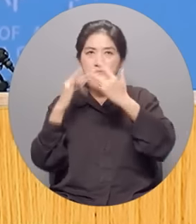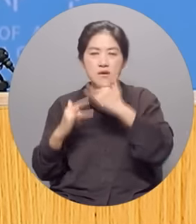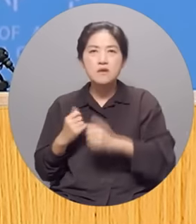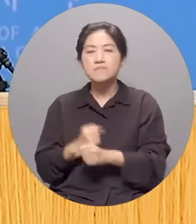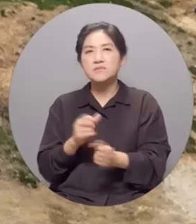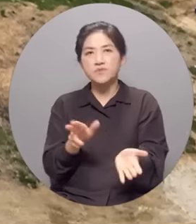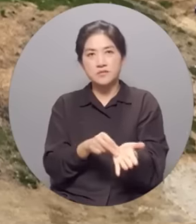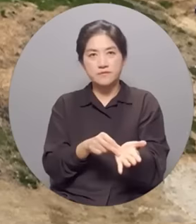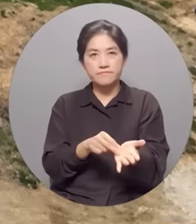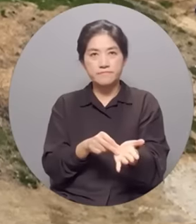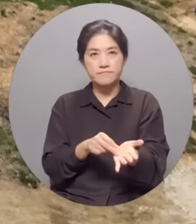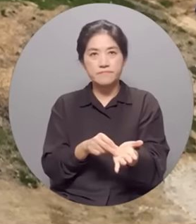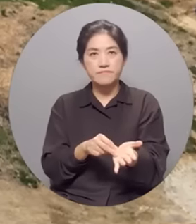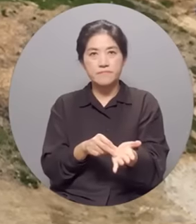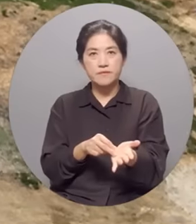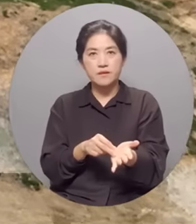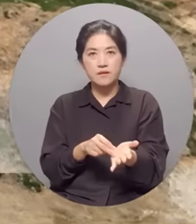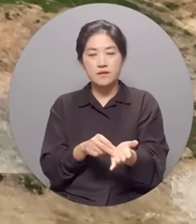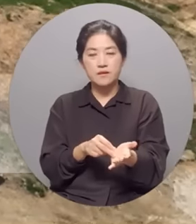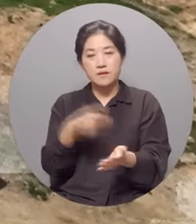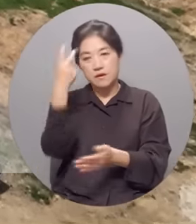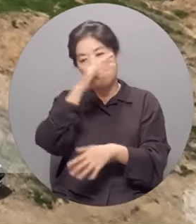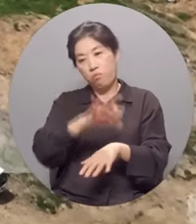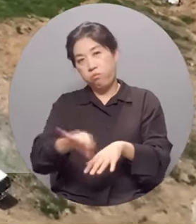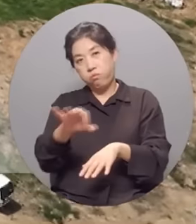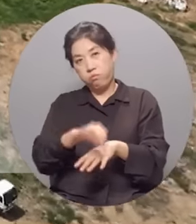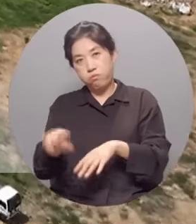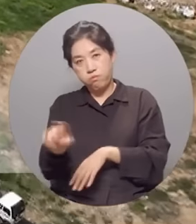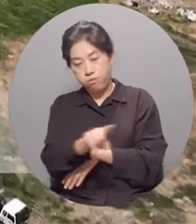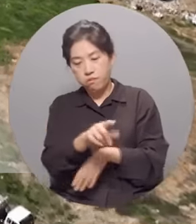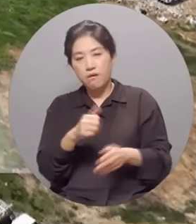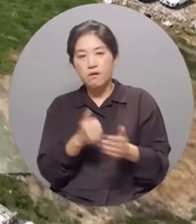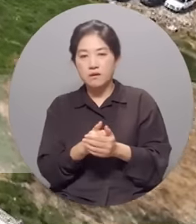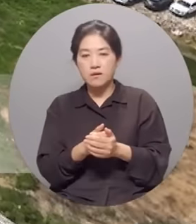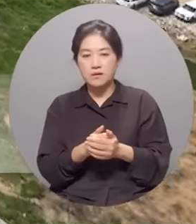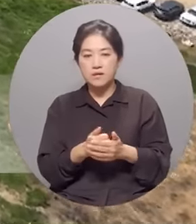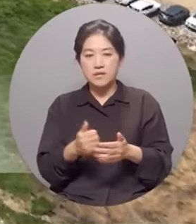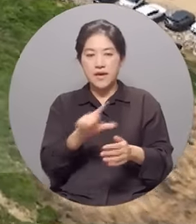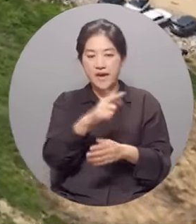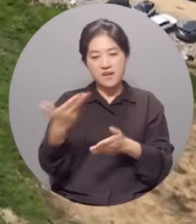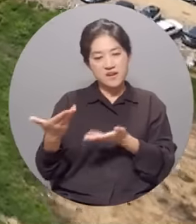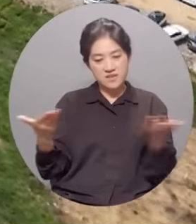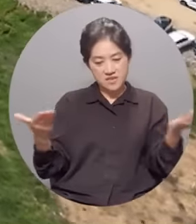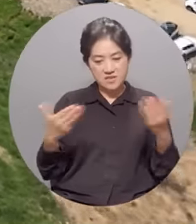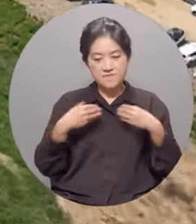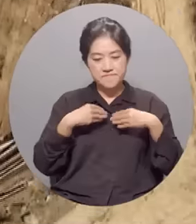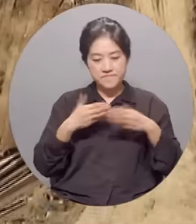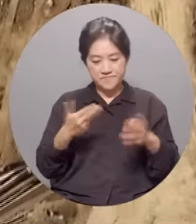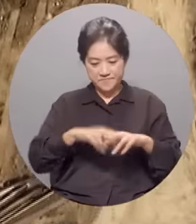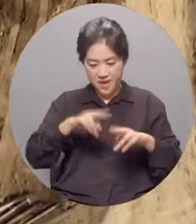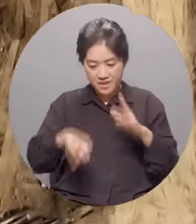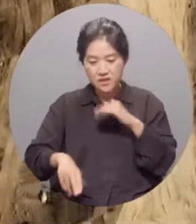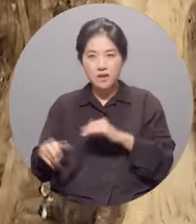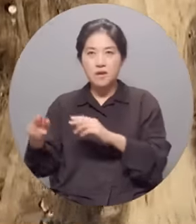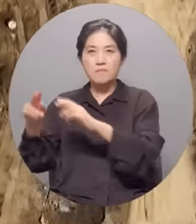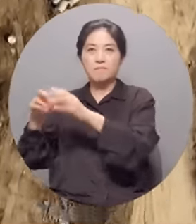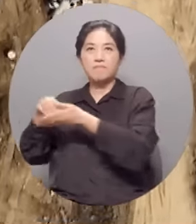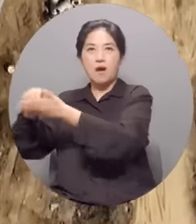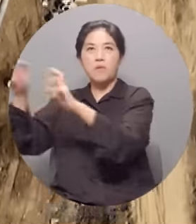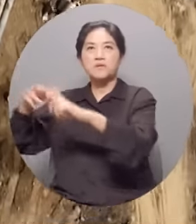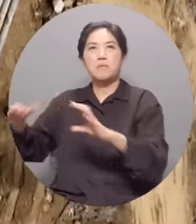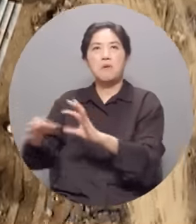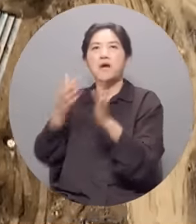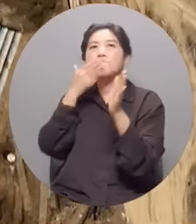누락되었습니다. 부실한 감독의 배경에는 전관 업체와의 유착이 있었습니다. 감사원은 붕괴 사고가